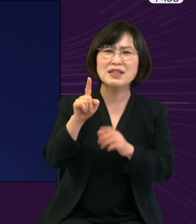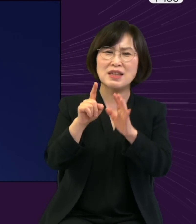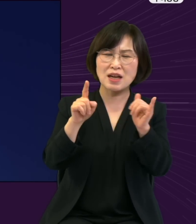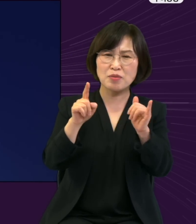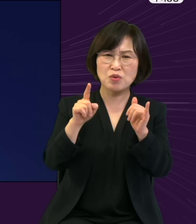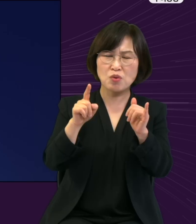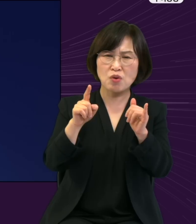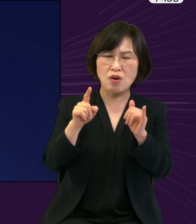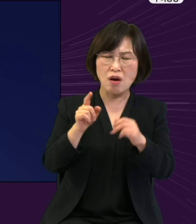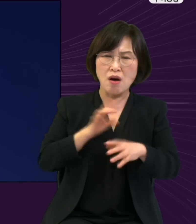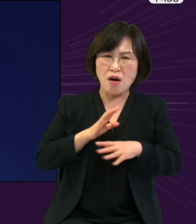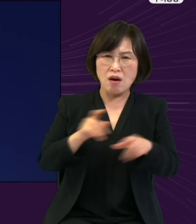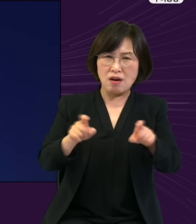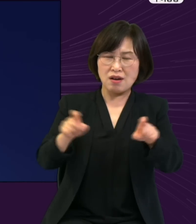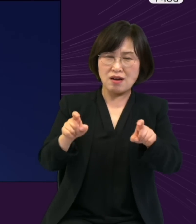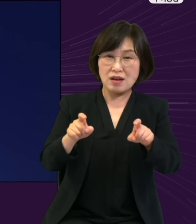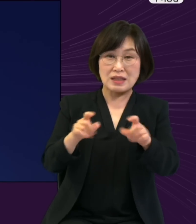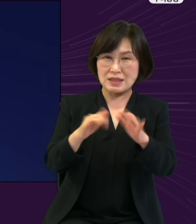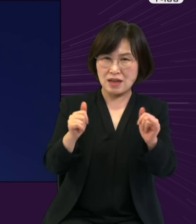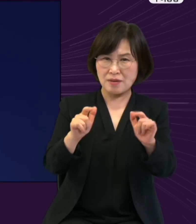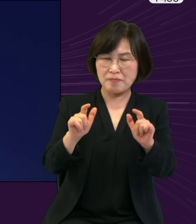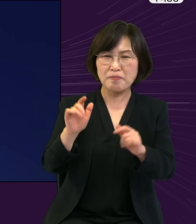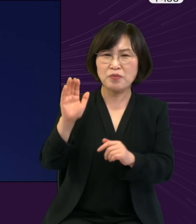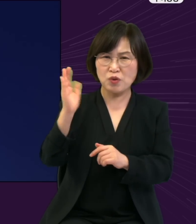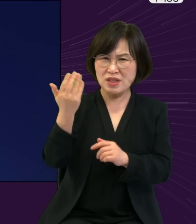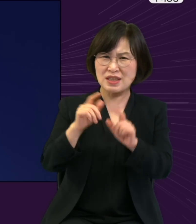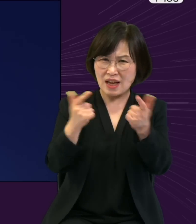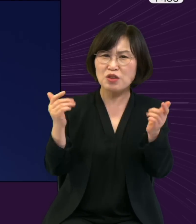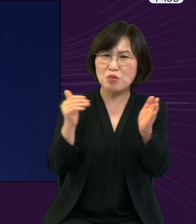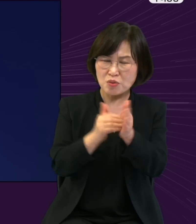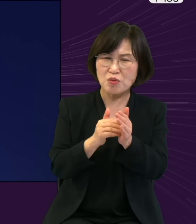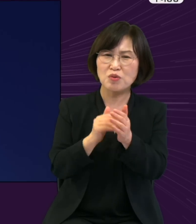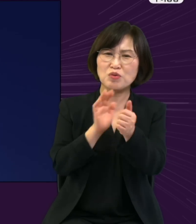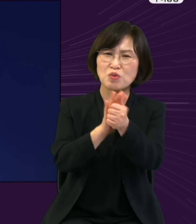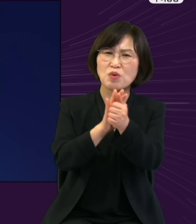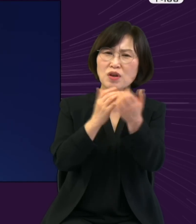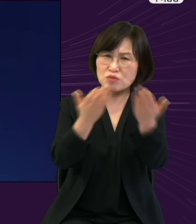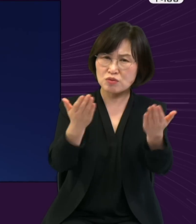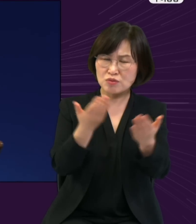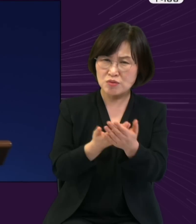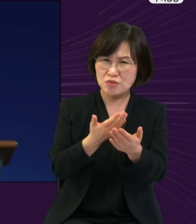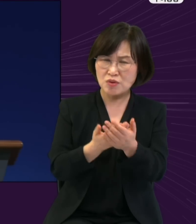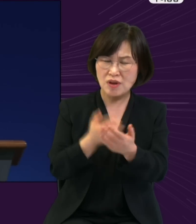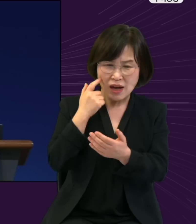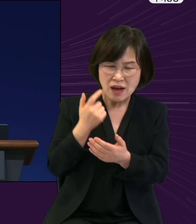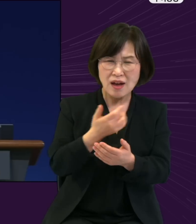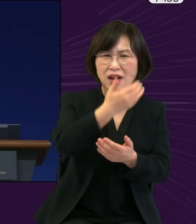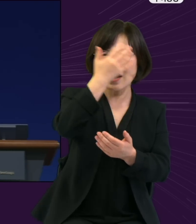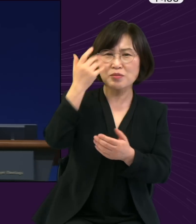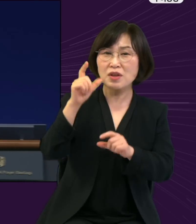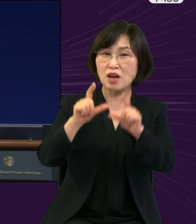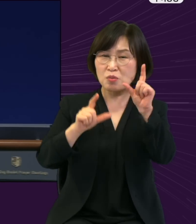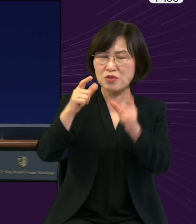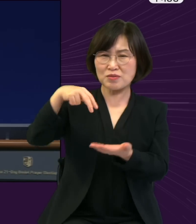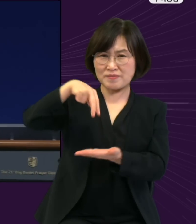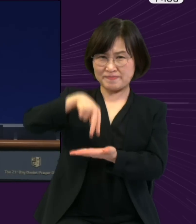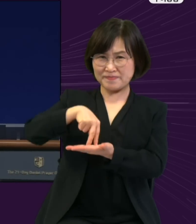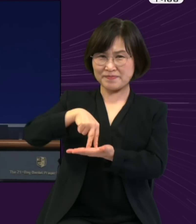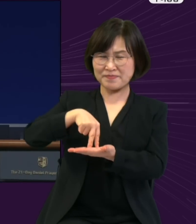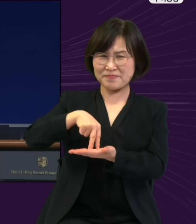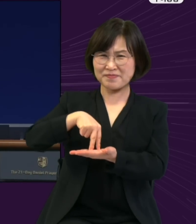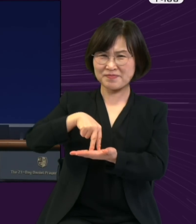두려워 떠는 자들이 되지 않도록 도와주십시오. 가장 아름다운 모습으로 주님 앞에 서기를 원합니다.